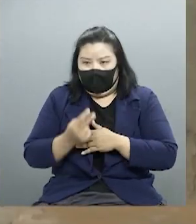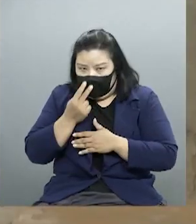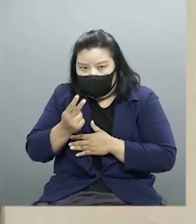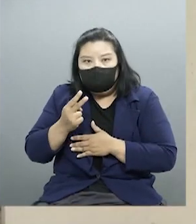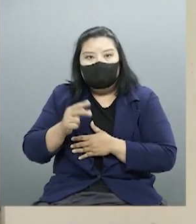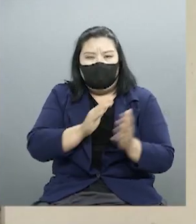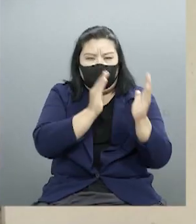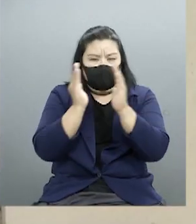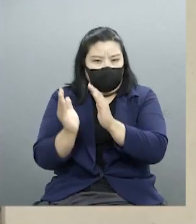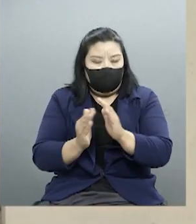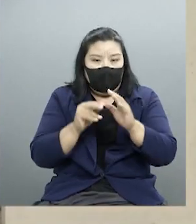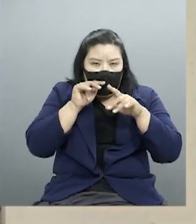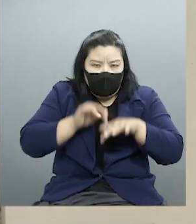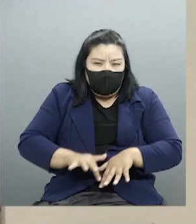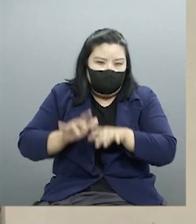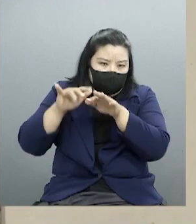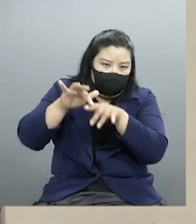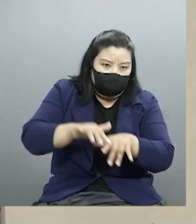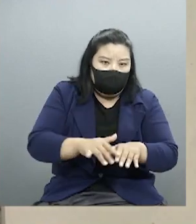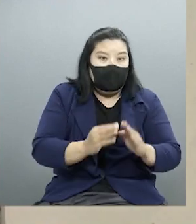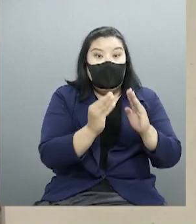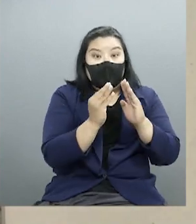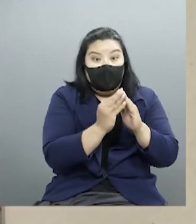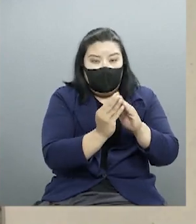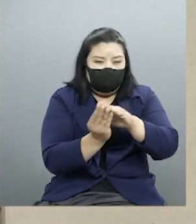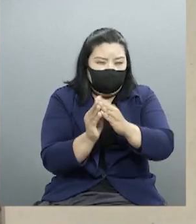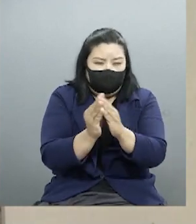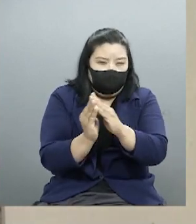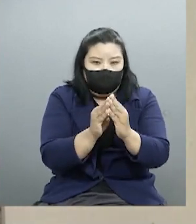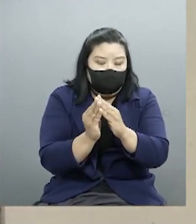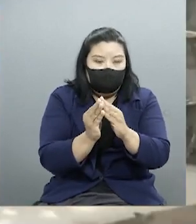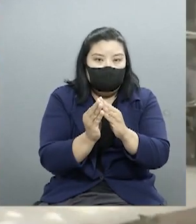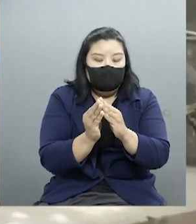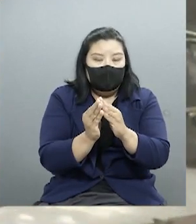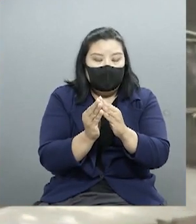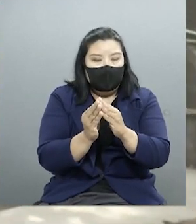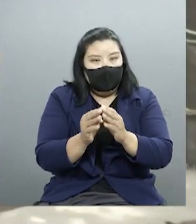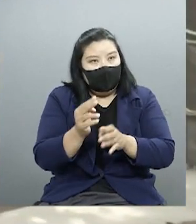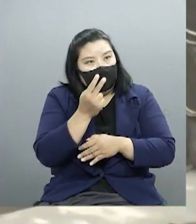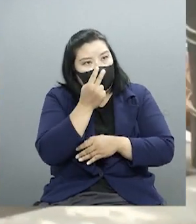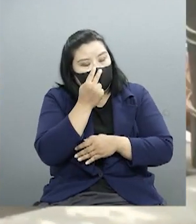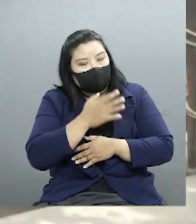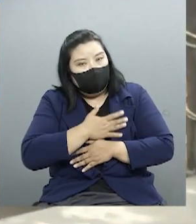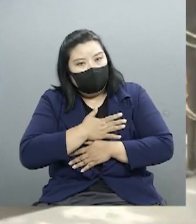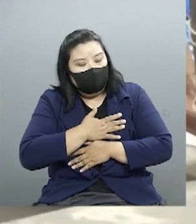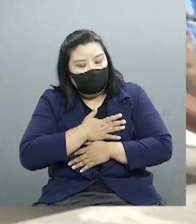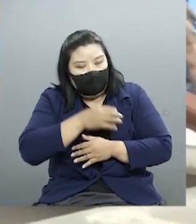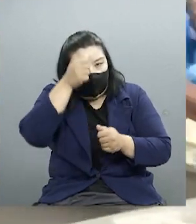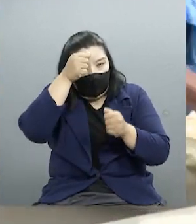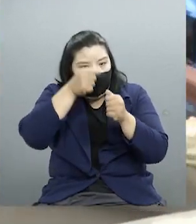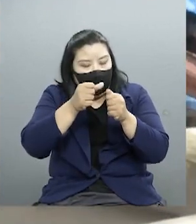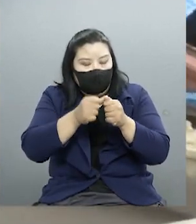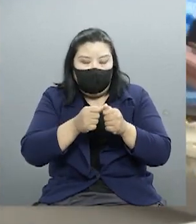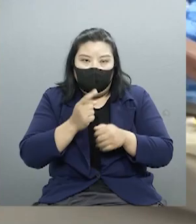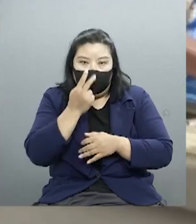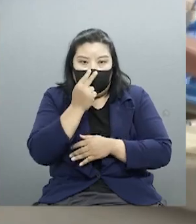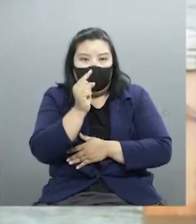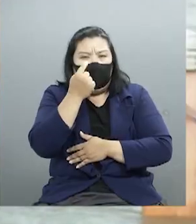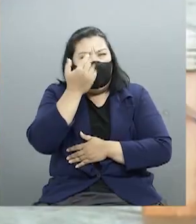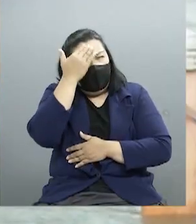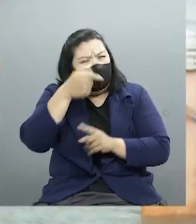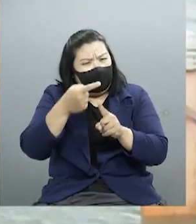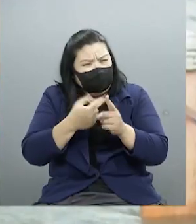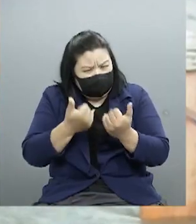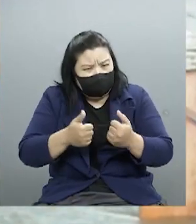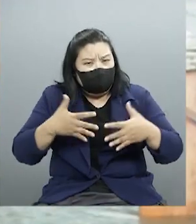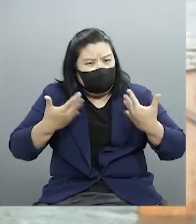แรงมากแล้วก็คลื่นเนี่ยสูงมากแล้วก็พังบ้านของชาวบ้านเนี่ยค่ะหลายหลังเลยนะคะซึ่งมันเป็นภาพที่เราตกใจเพราะเราไม่คิดว่ามันจะเกิดขึ้น